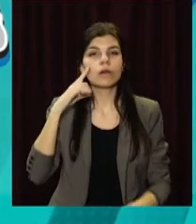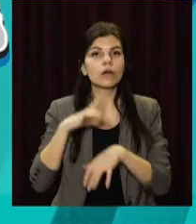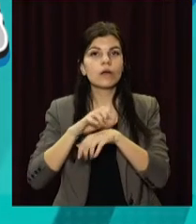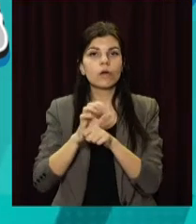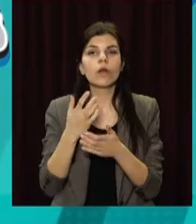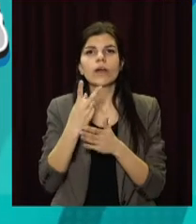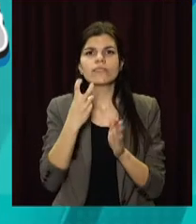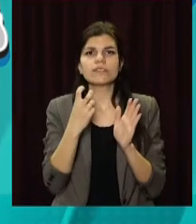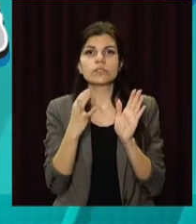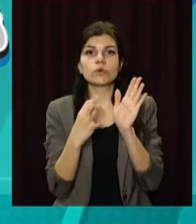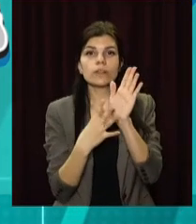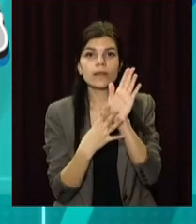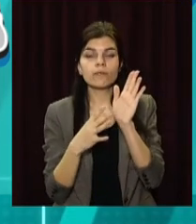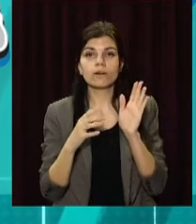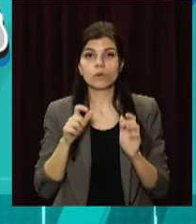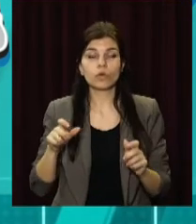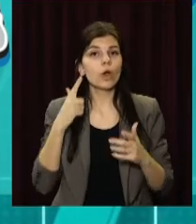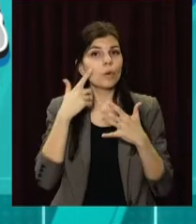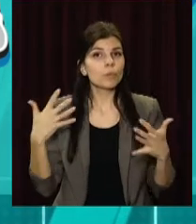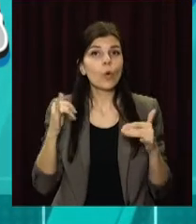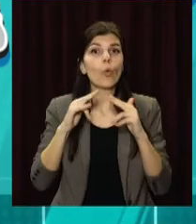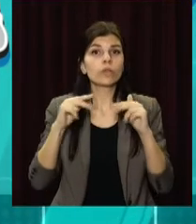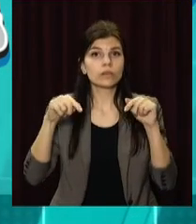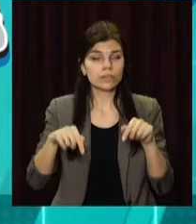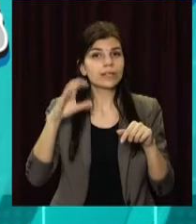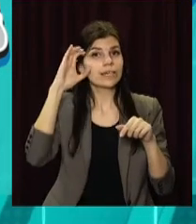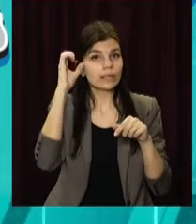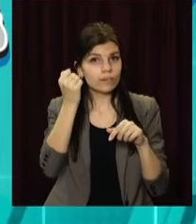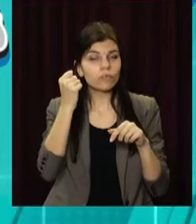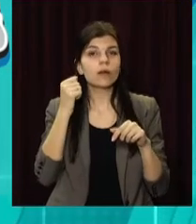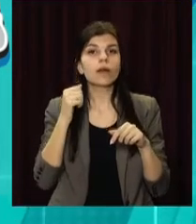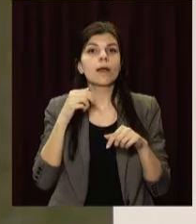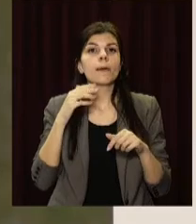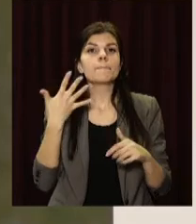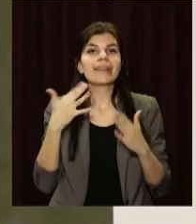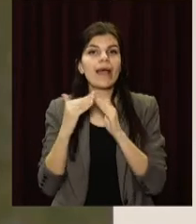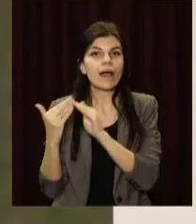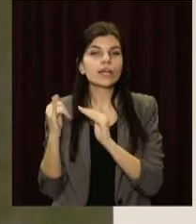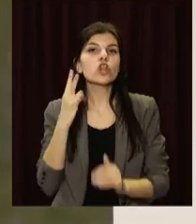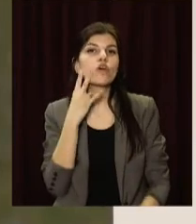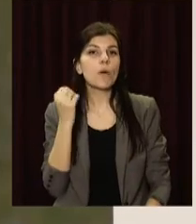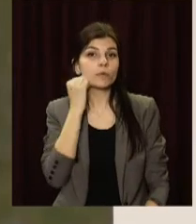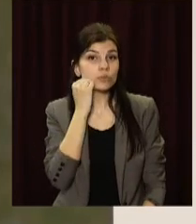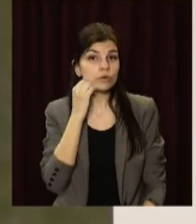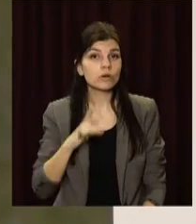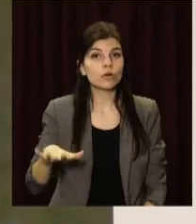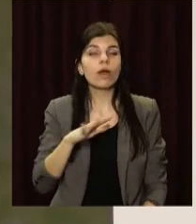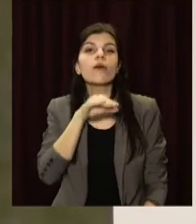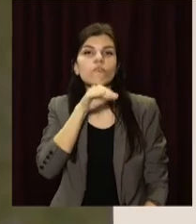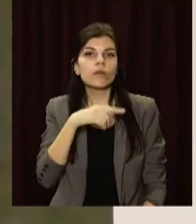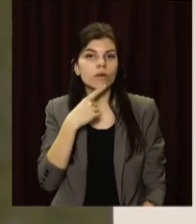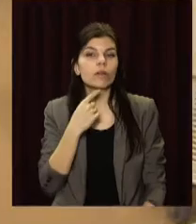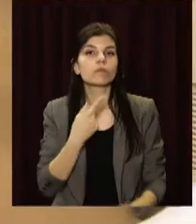корону у 209 людей. Найбільше заражених у Дніпрі, Кривому Розі, П'ятихатському і Новомосковському районах. Фахівці